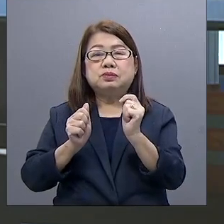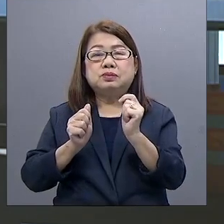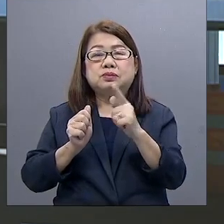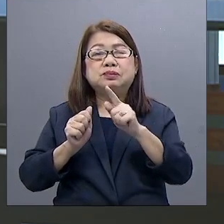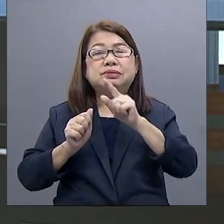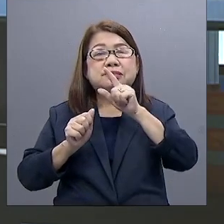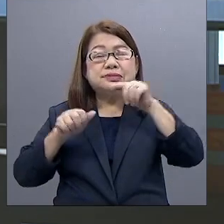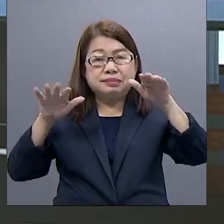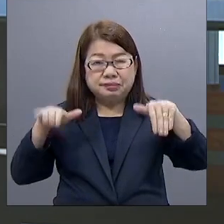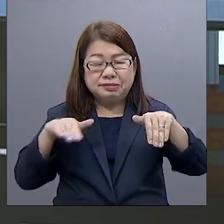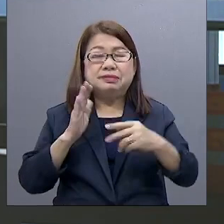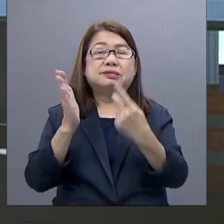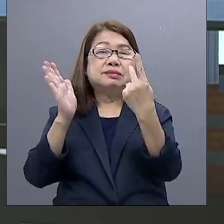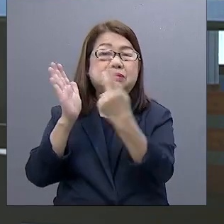ค่